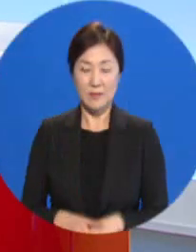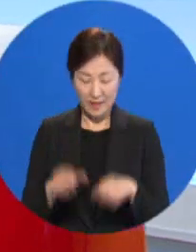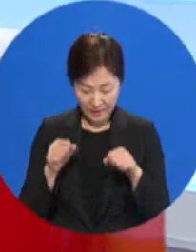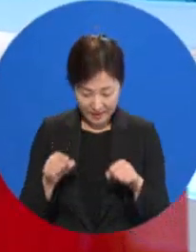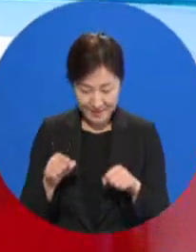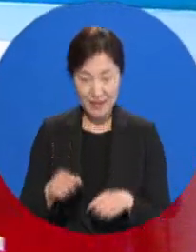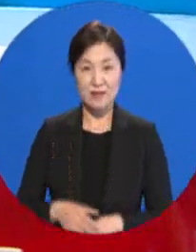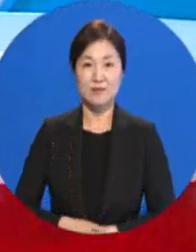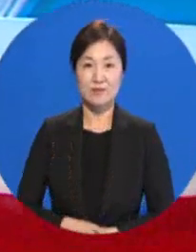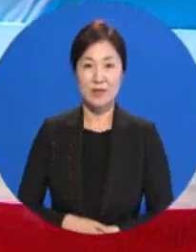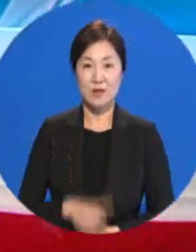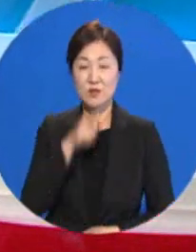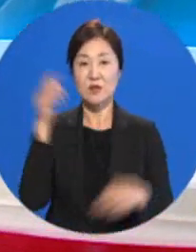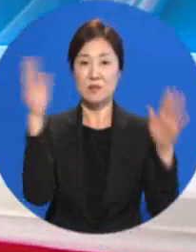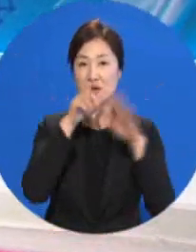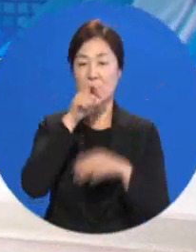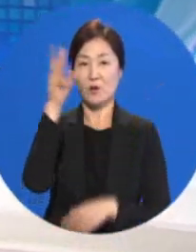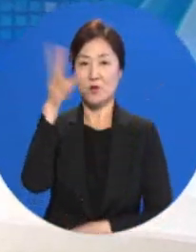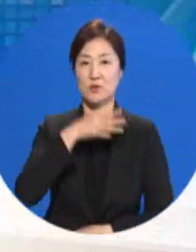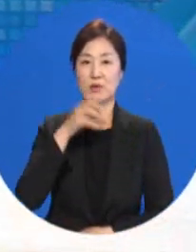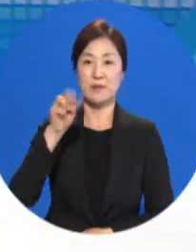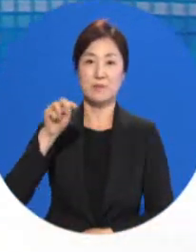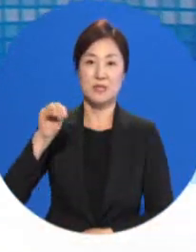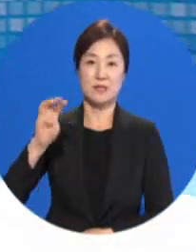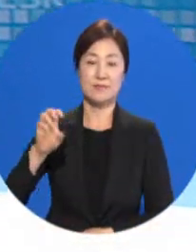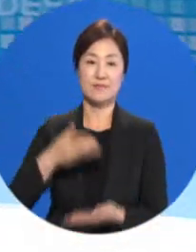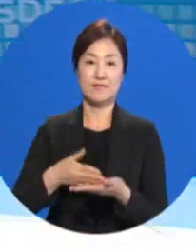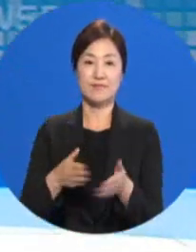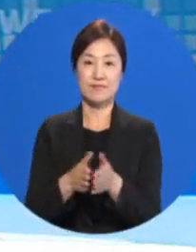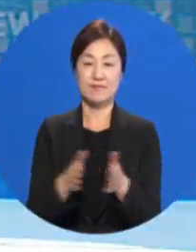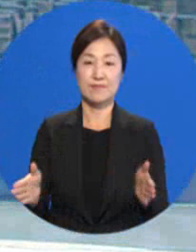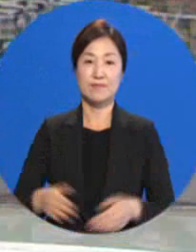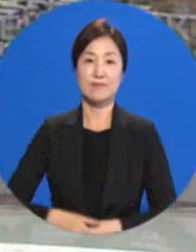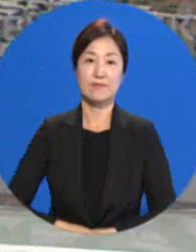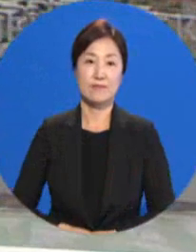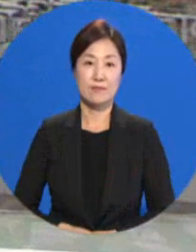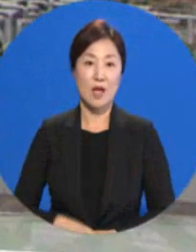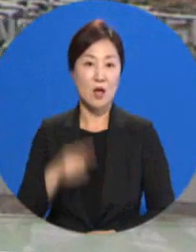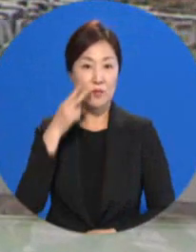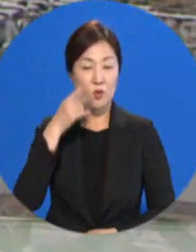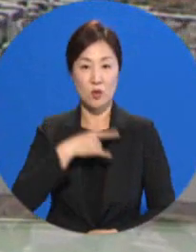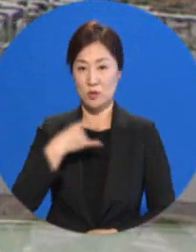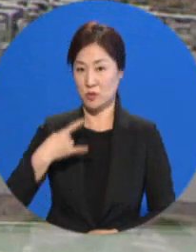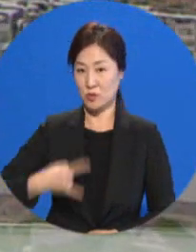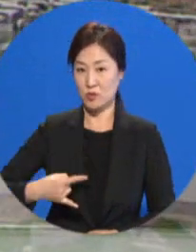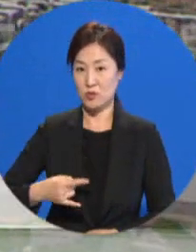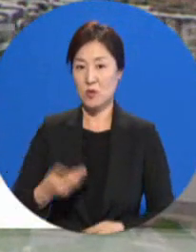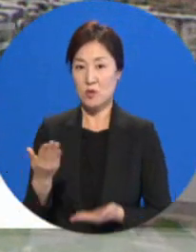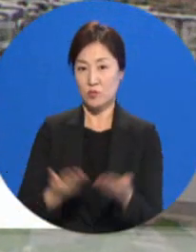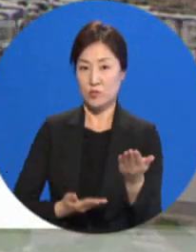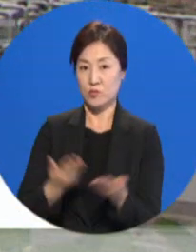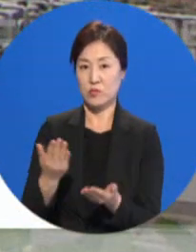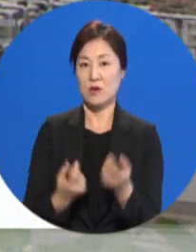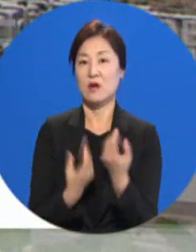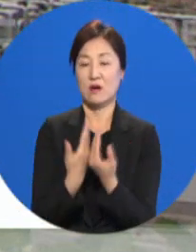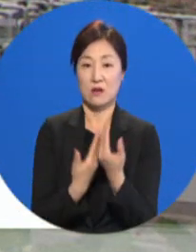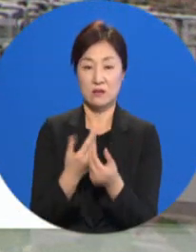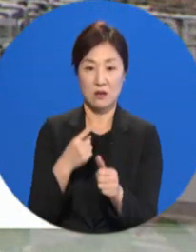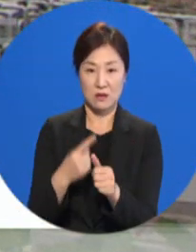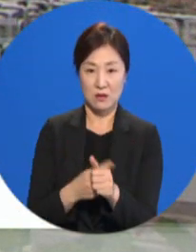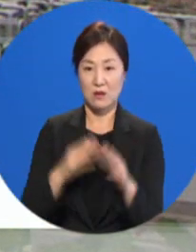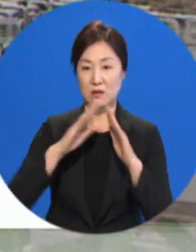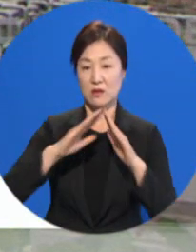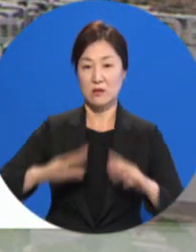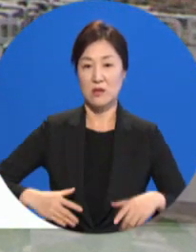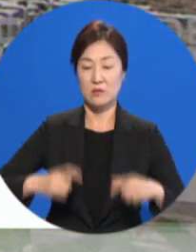여러분 안녕하십니까. 수요일 밤 여수 MBC 뉴스데스크 시작합니다. 미국과 중국 간 무역 분쟁의 여파로 지역의